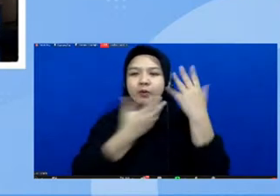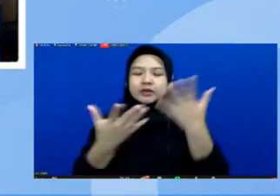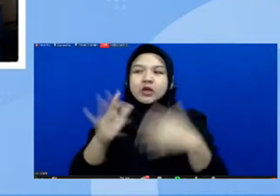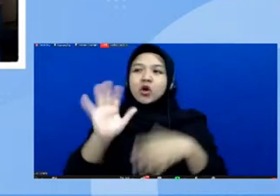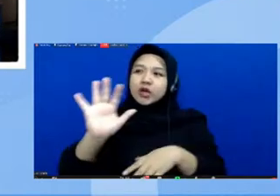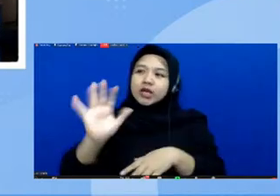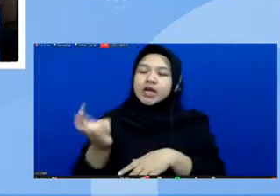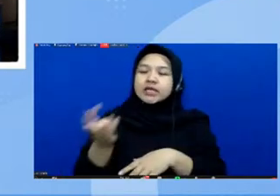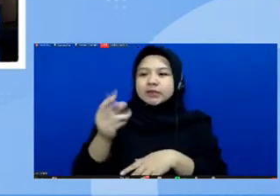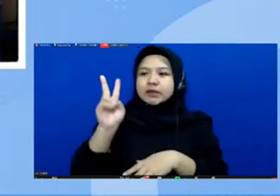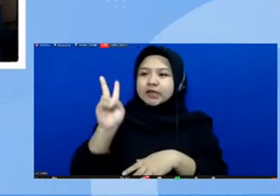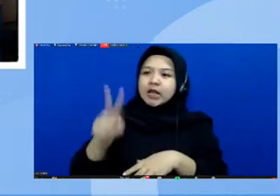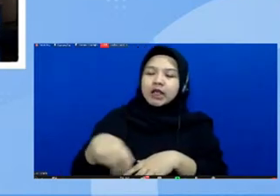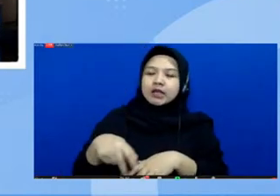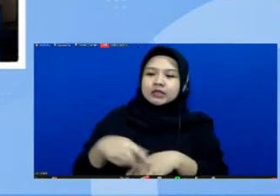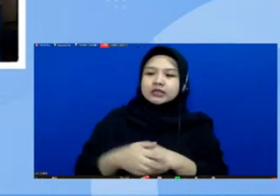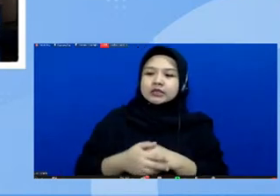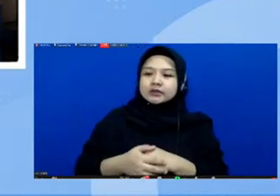lagi